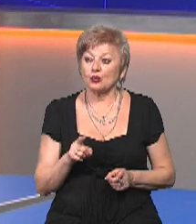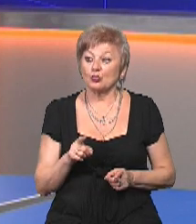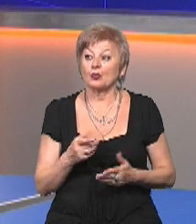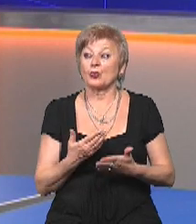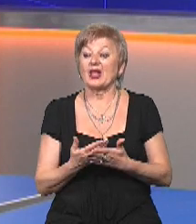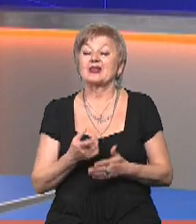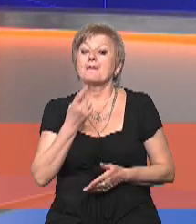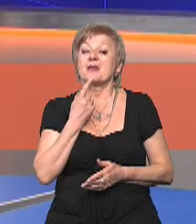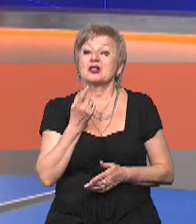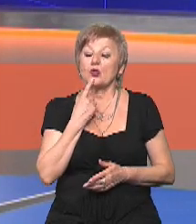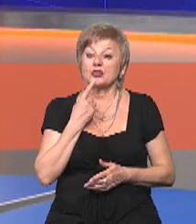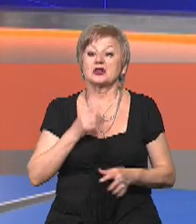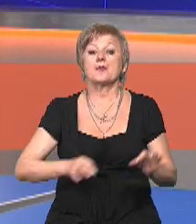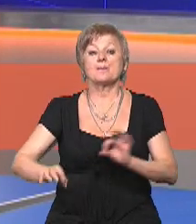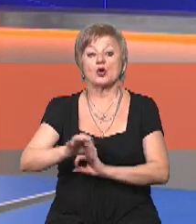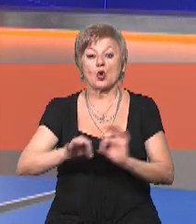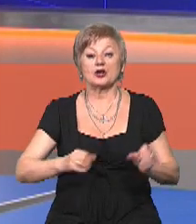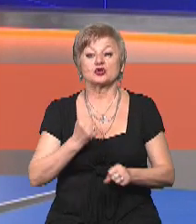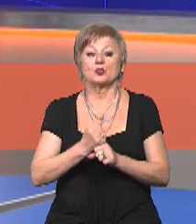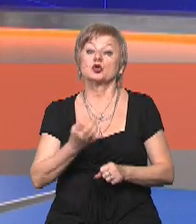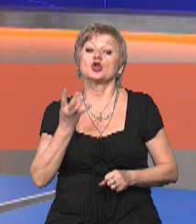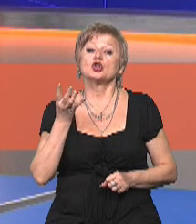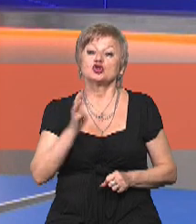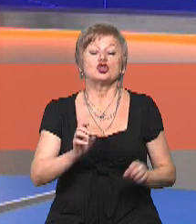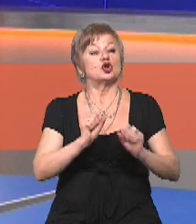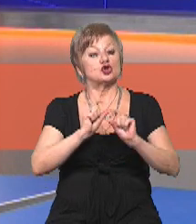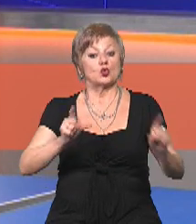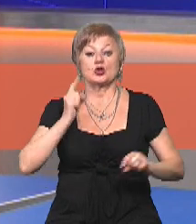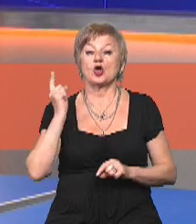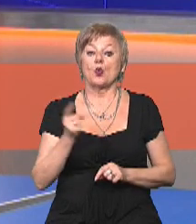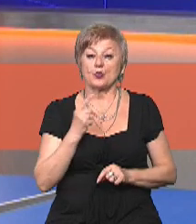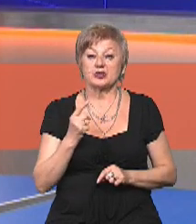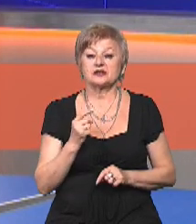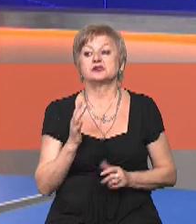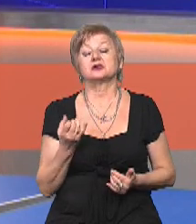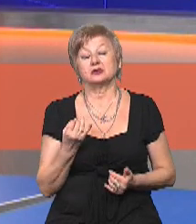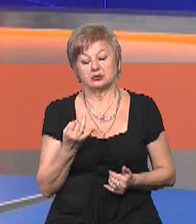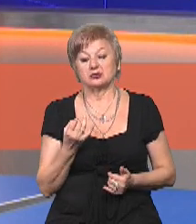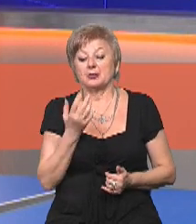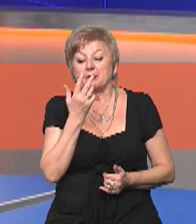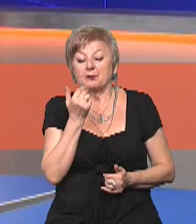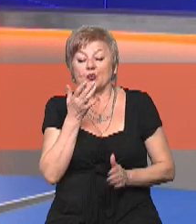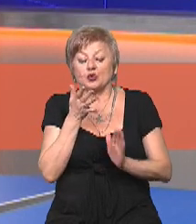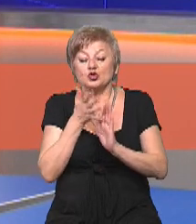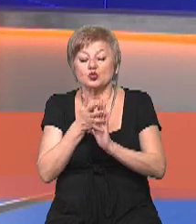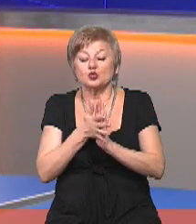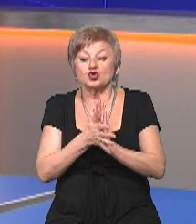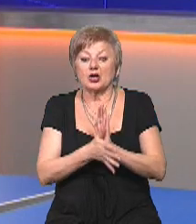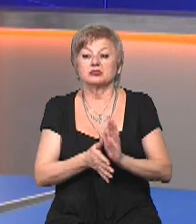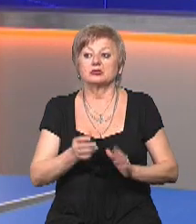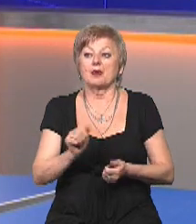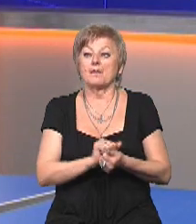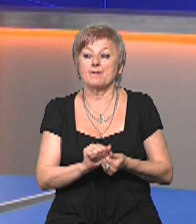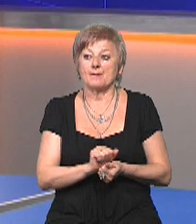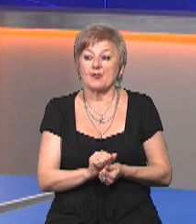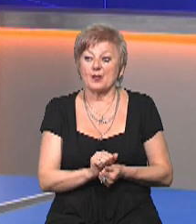пілотний проєкт школи, які працюють, 4 школи області, які адаптують матеріали, створені науковцями саме для